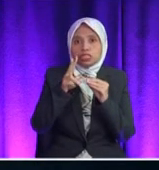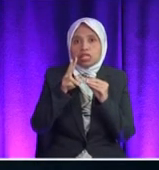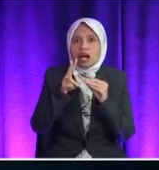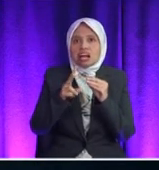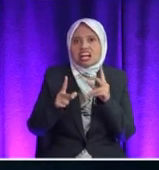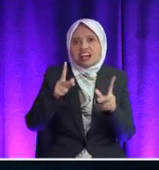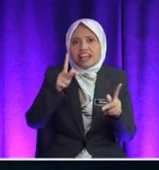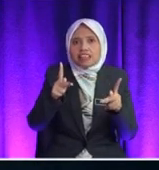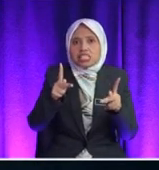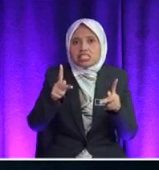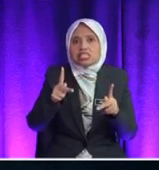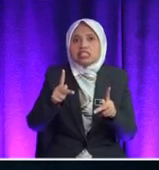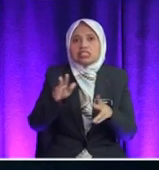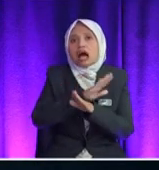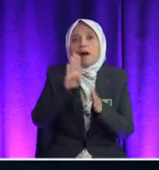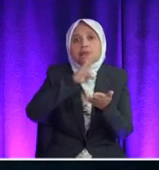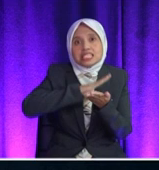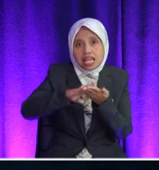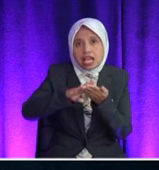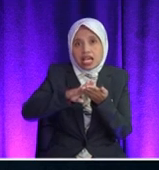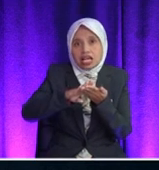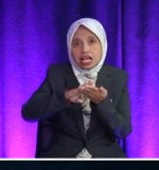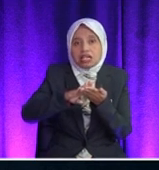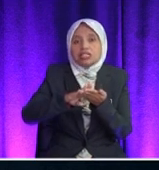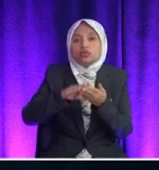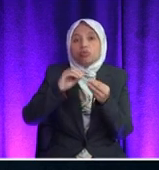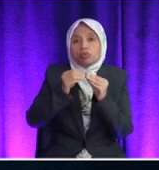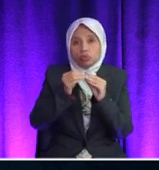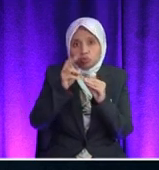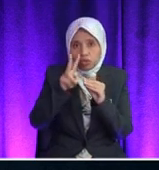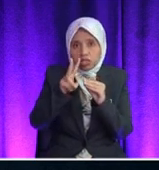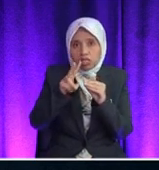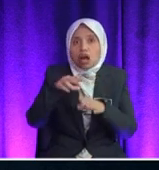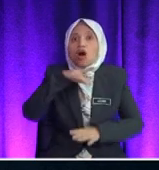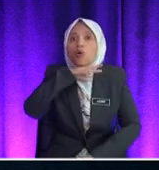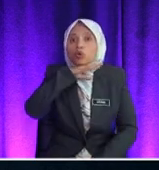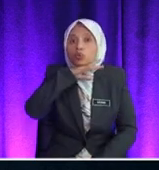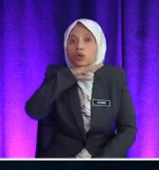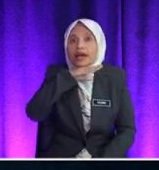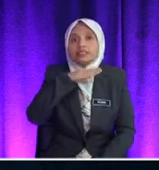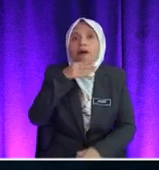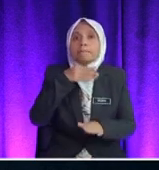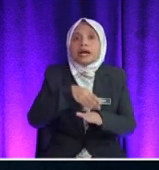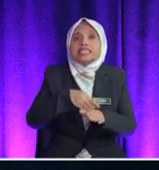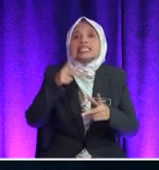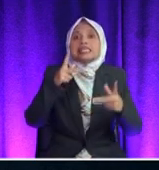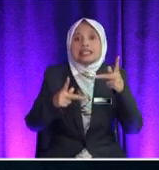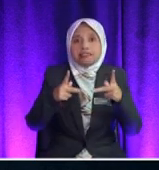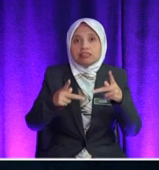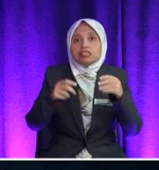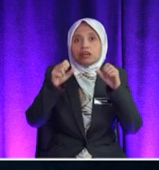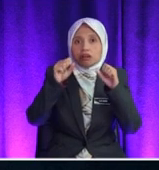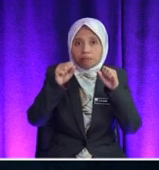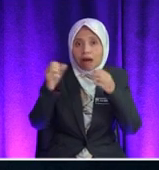tidak bersih yang kedua Fizi kan kotoran yang terdapat pada kendaraan membawa